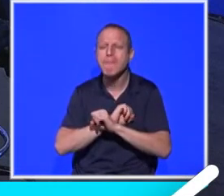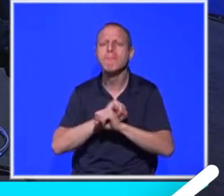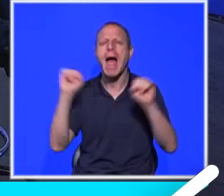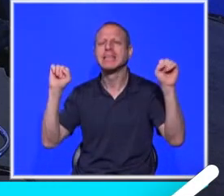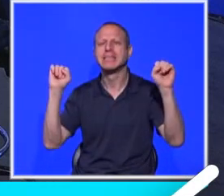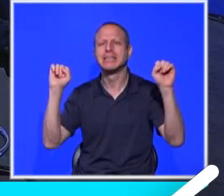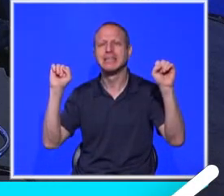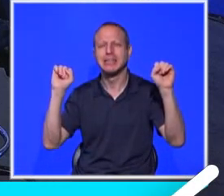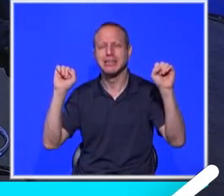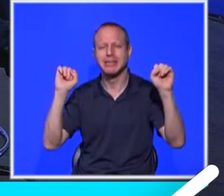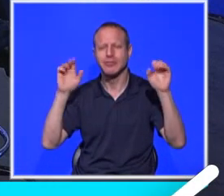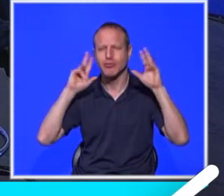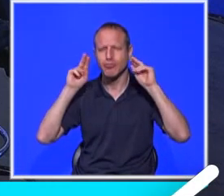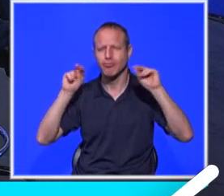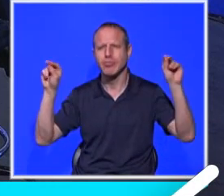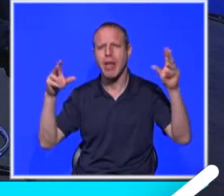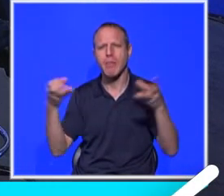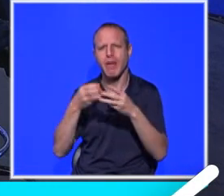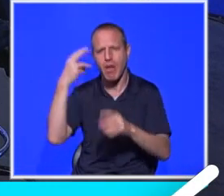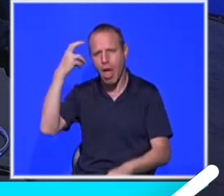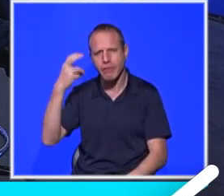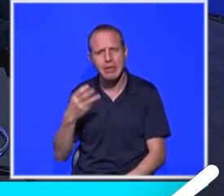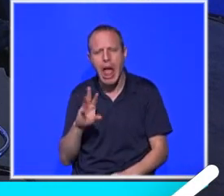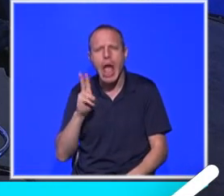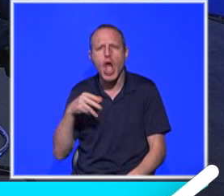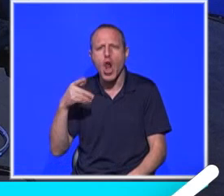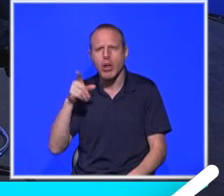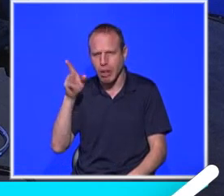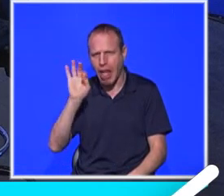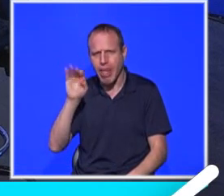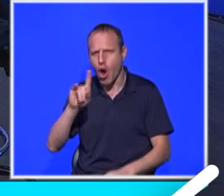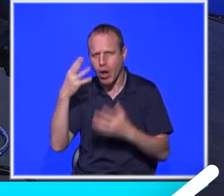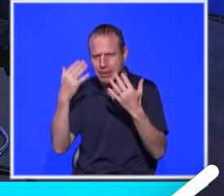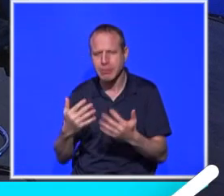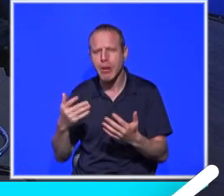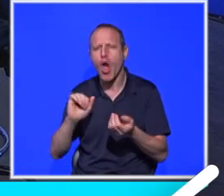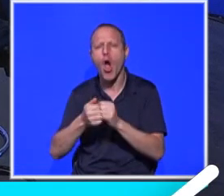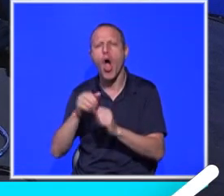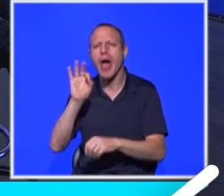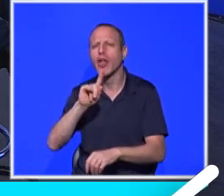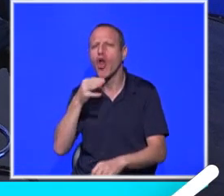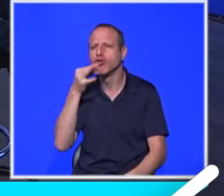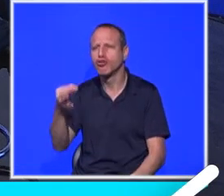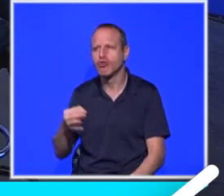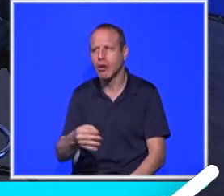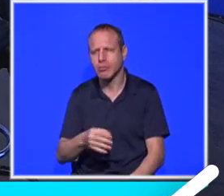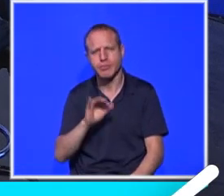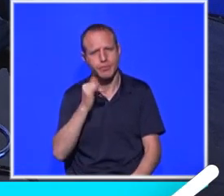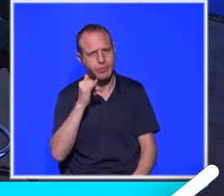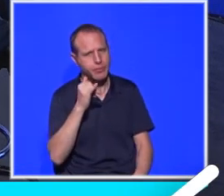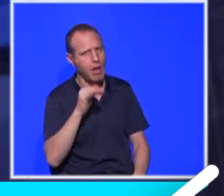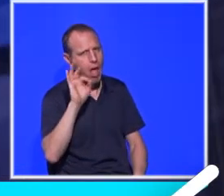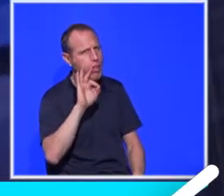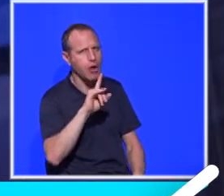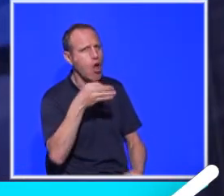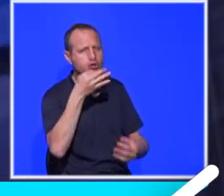בחברה הערבית. איך זה יכול להיות שלא, אתה עדיין לא נספר או עדיין לא נשאל עליך. נכון, עדיין לא